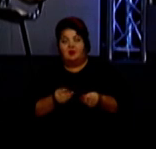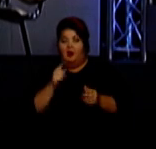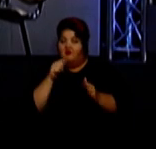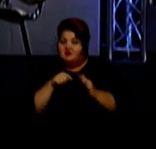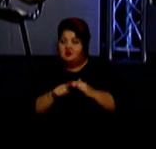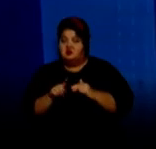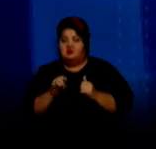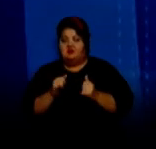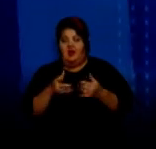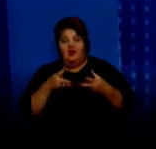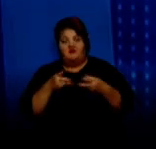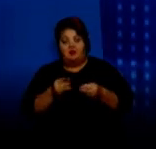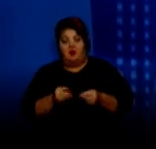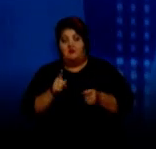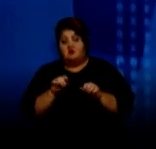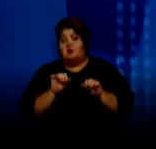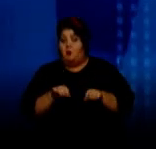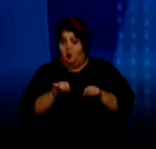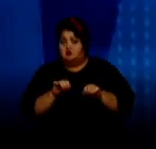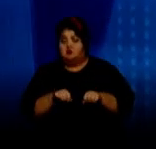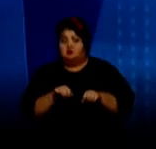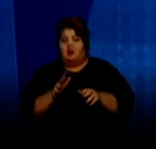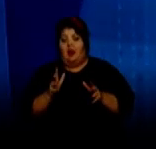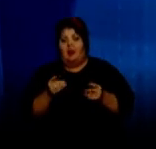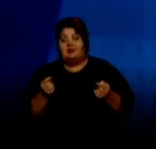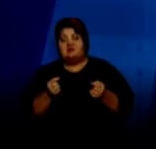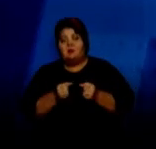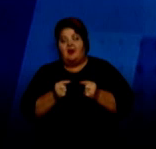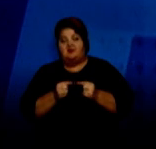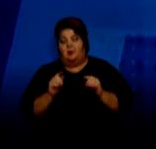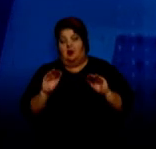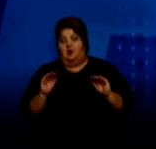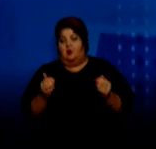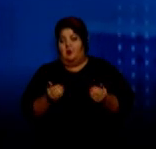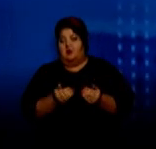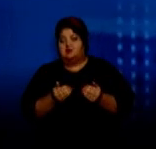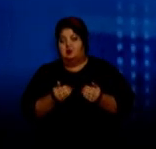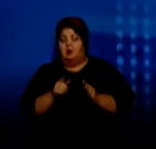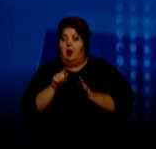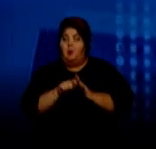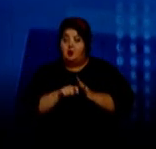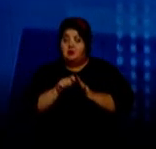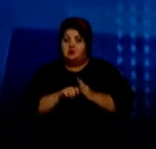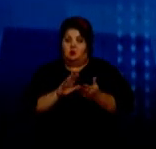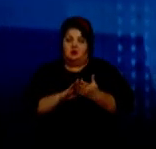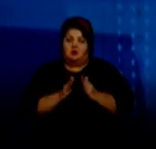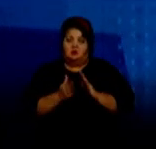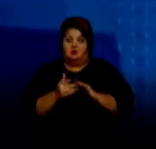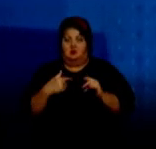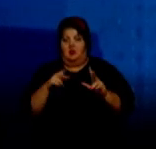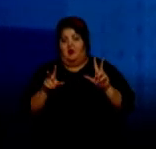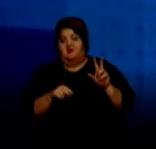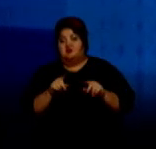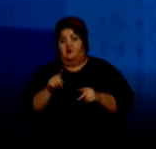Втручатись і впливати вони можуть, але, знаєте, з певними обмеженнями. Моніторити ситуацію, я вважаю, що